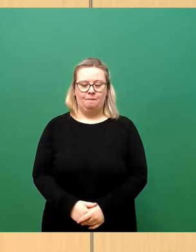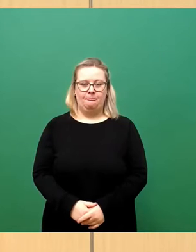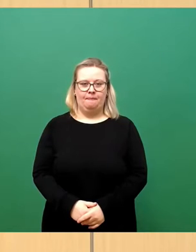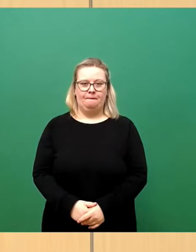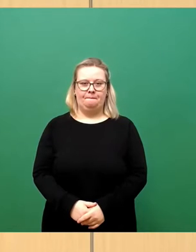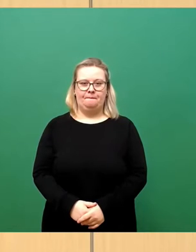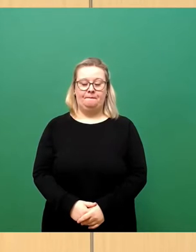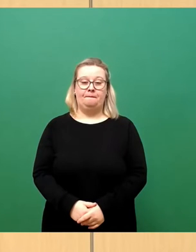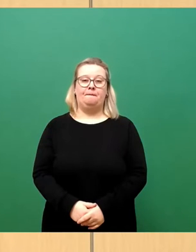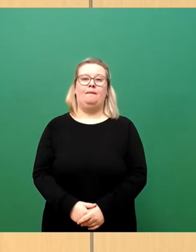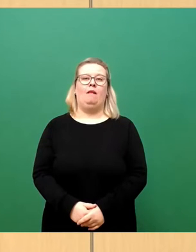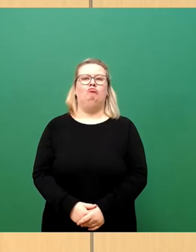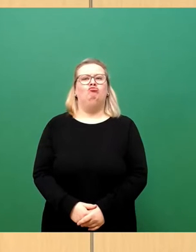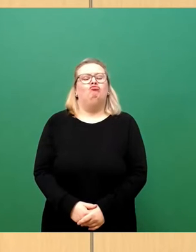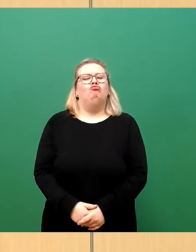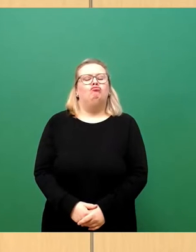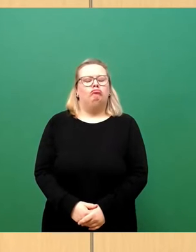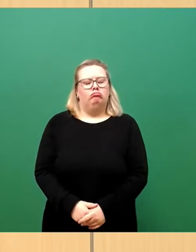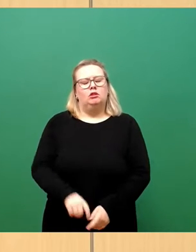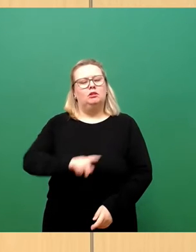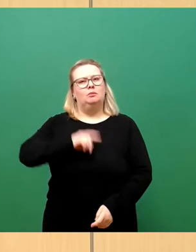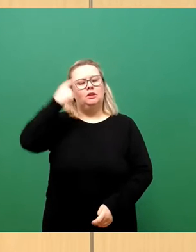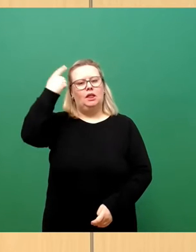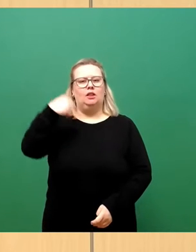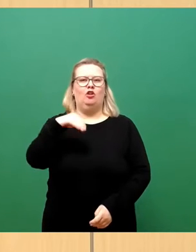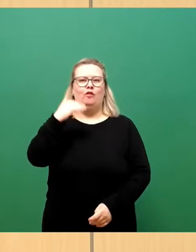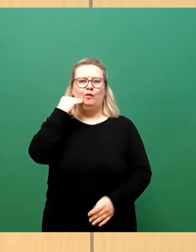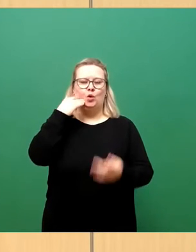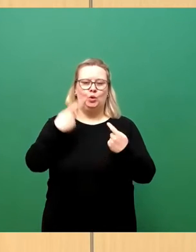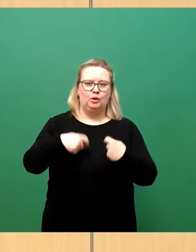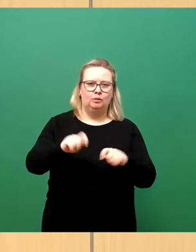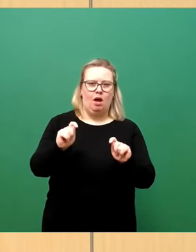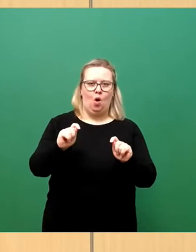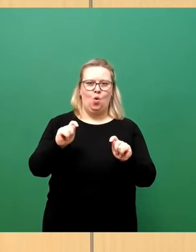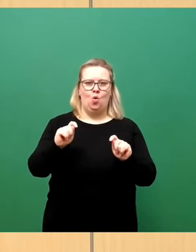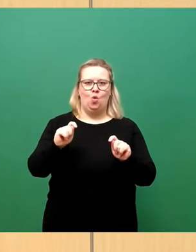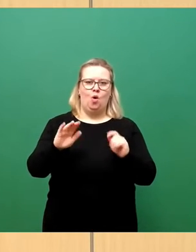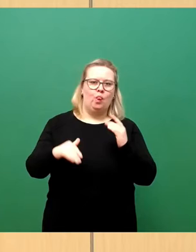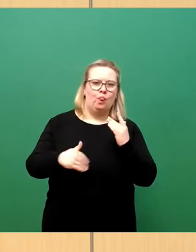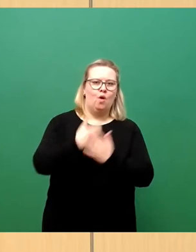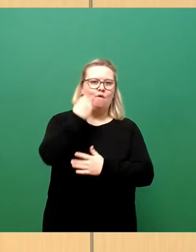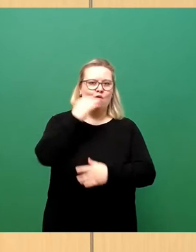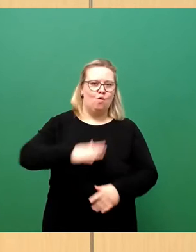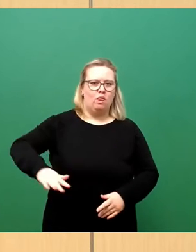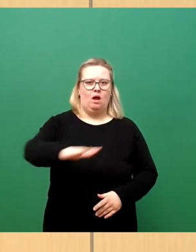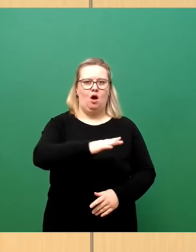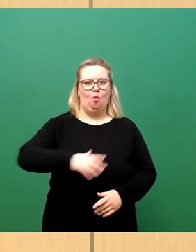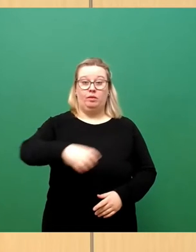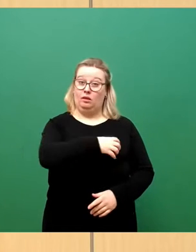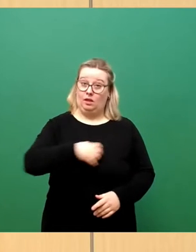Ich glaube, wir sind uns alle darüber einig, dass der Wohnungsbau, die Schaffung von neuem Wohnraum für Dresden sehr, sehr wichtig